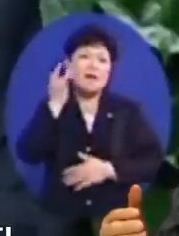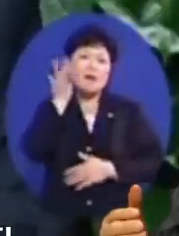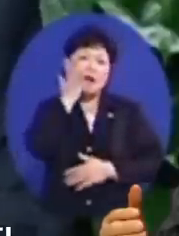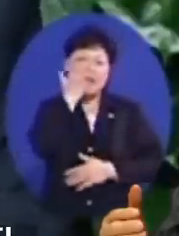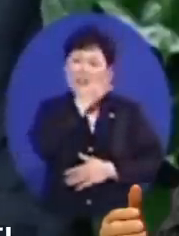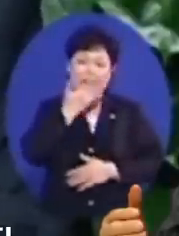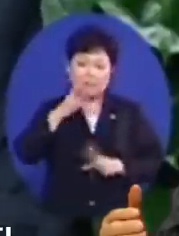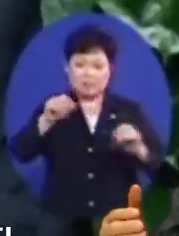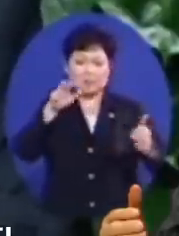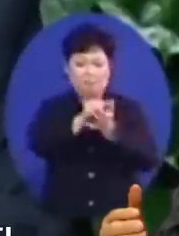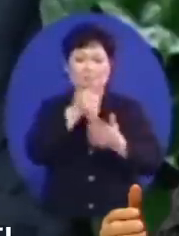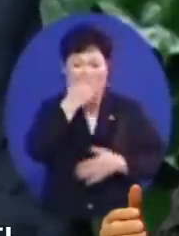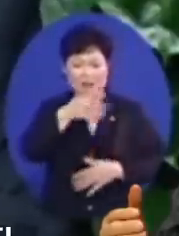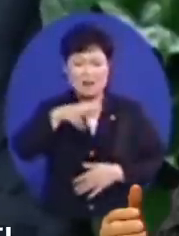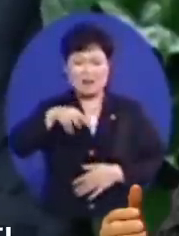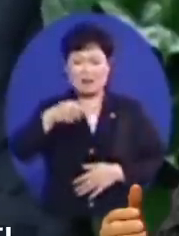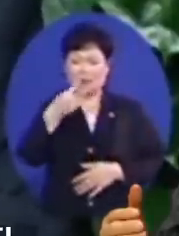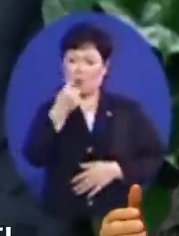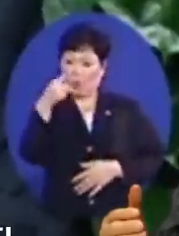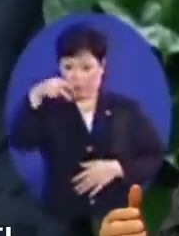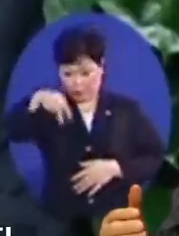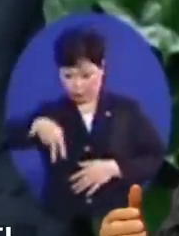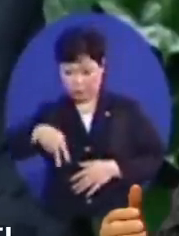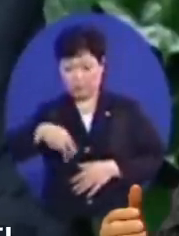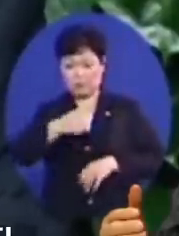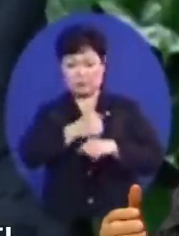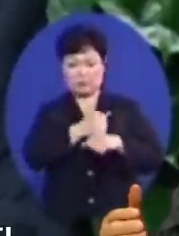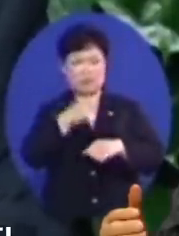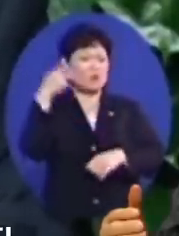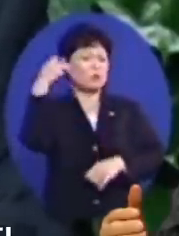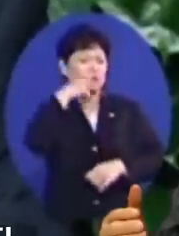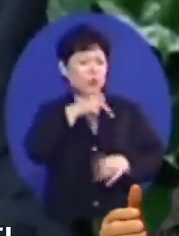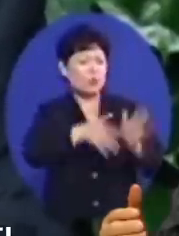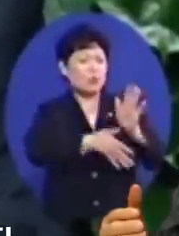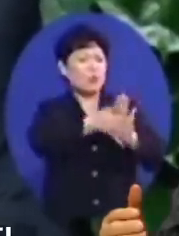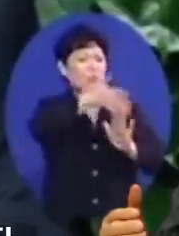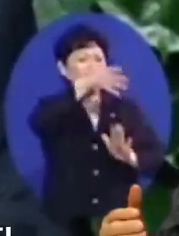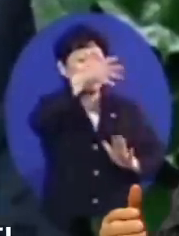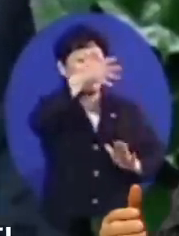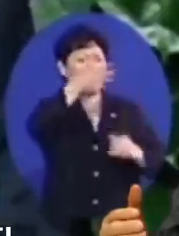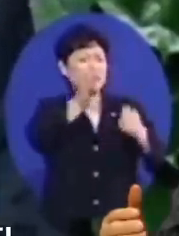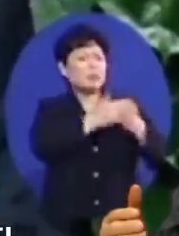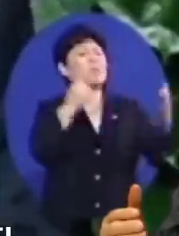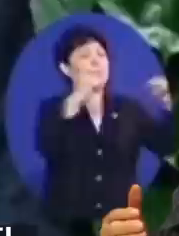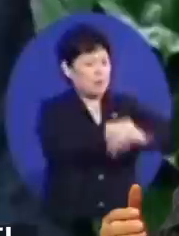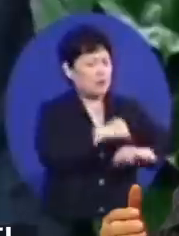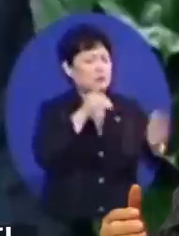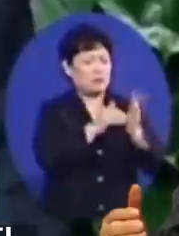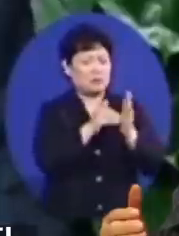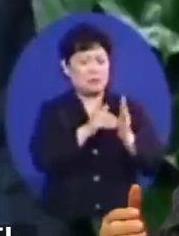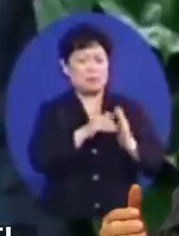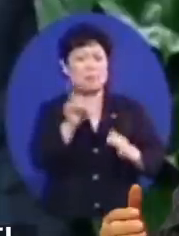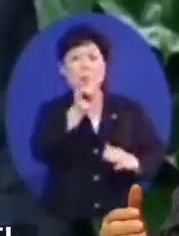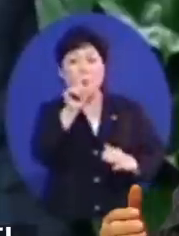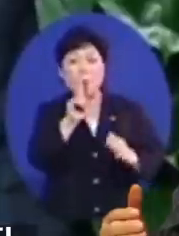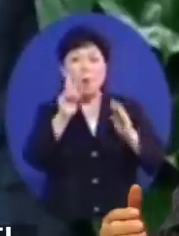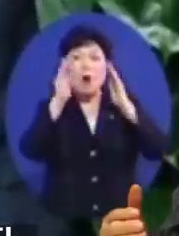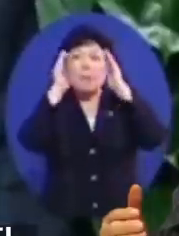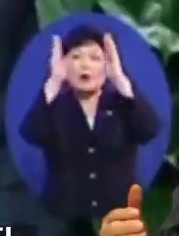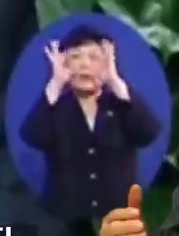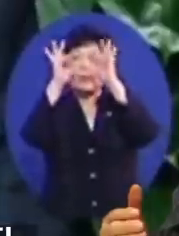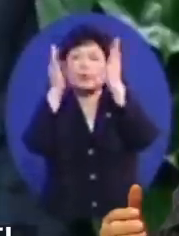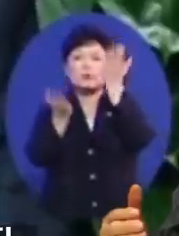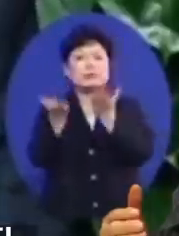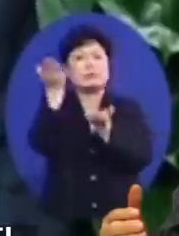고모라를 바라보았으니까 소돔과 고모라에 내려가서 배가 망신했습니다. 바라봄의 차이인 것입니다. 여러분이 오늘